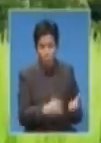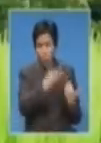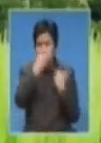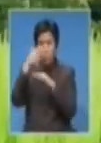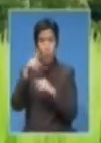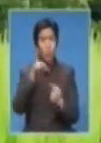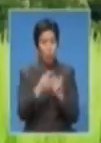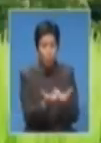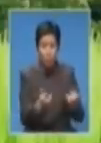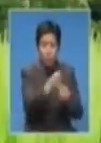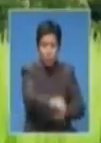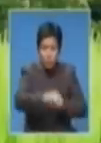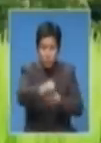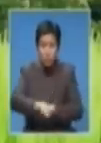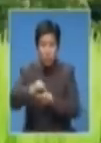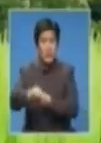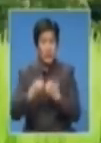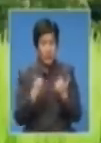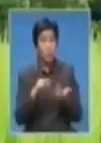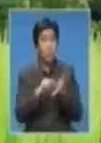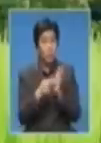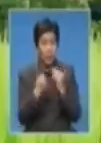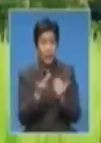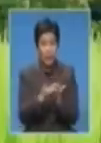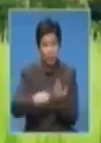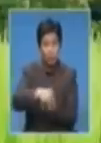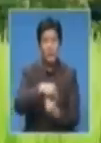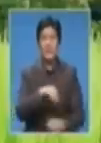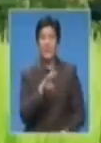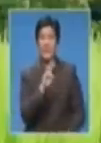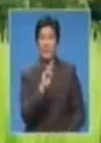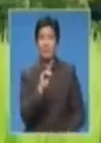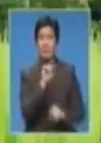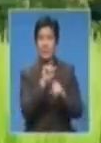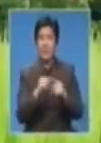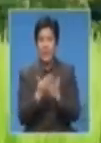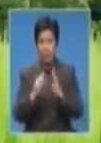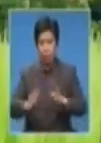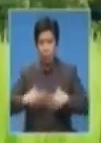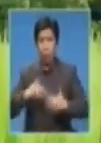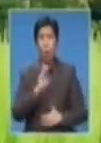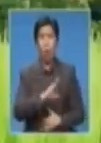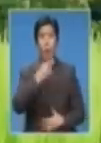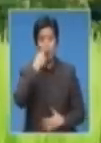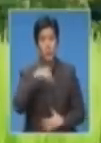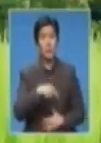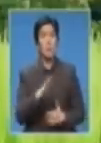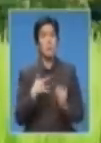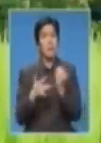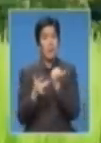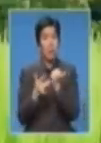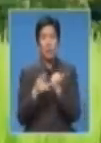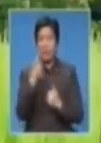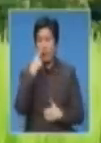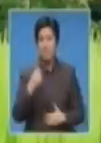ด้านการเกษตรทั้งสิ้นนะครับในรายได้ทั้งหมด 70% นะครับแล้วก็เป็นเรื่องธุรกิจเทคโนโลยีด้วยซึ่งเรายังเข้ม